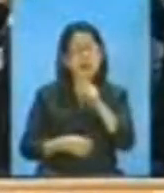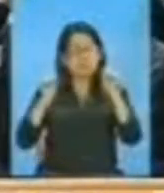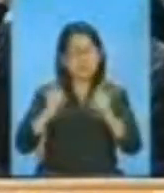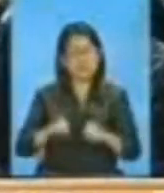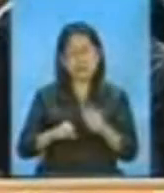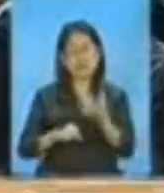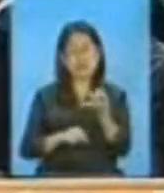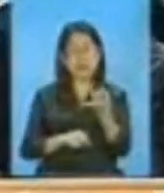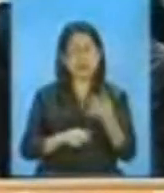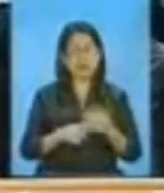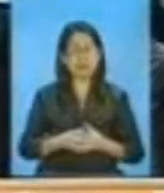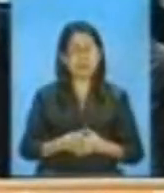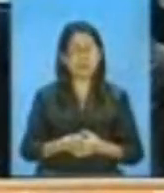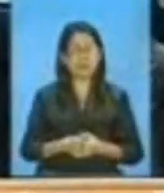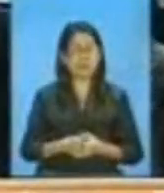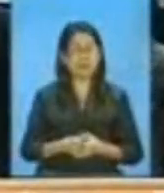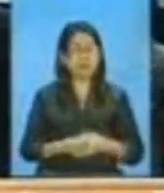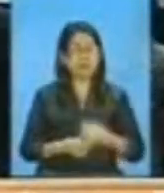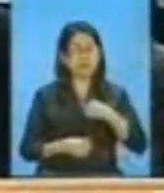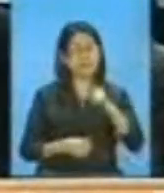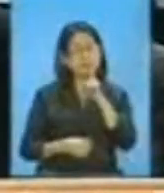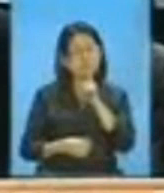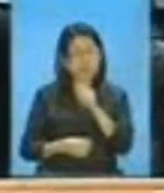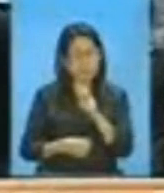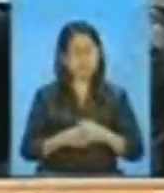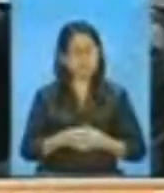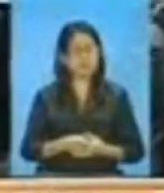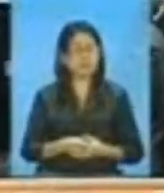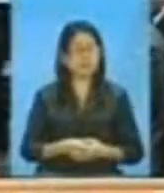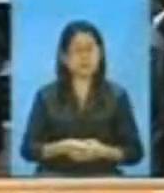ครับผมถามมติเลยครับ